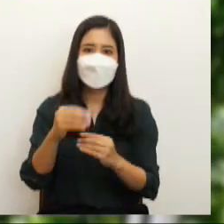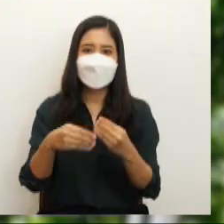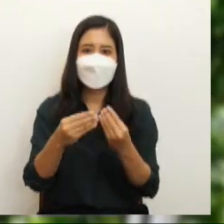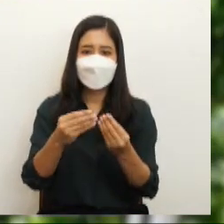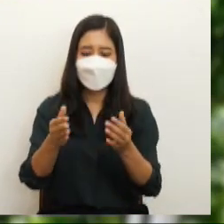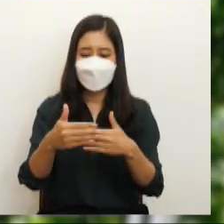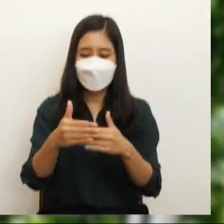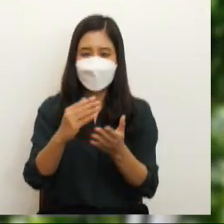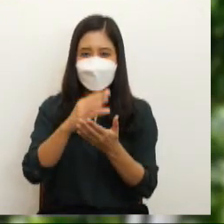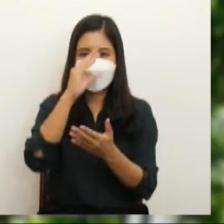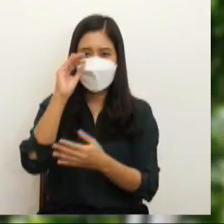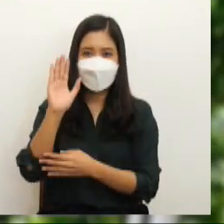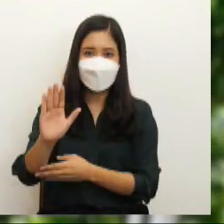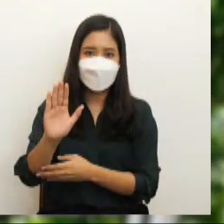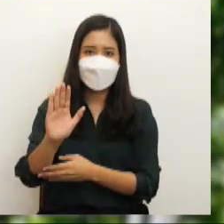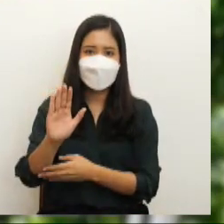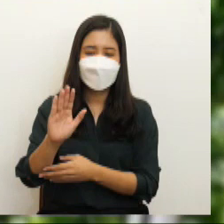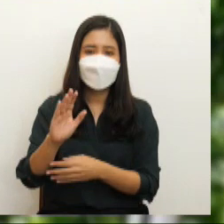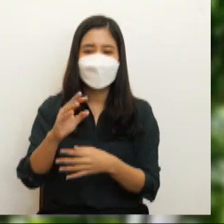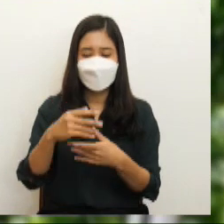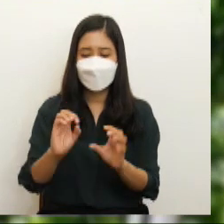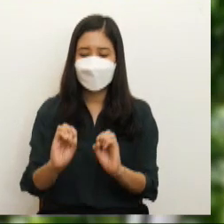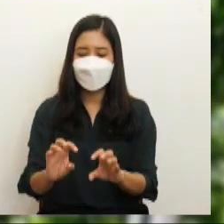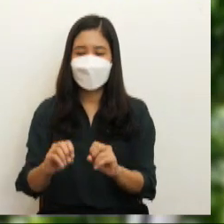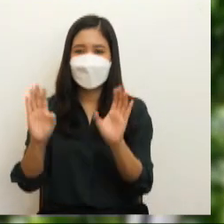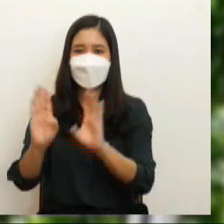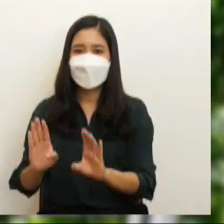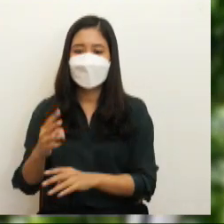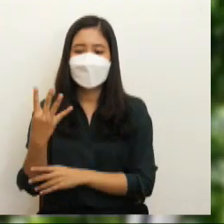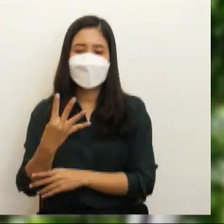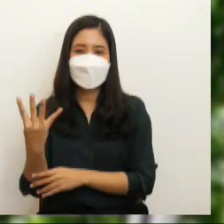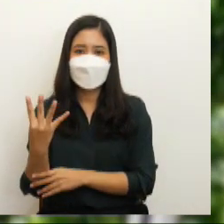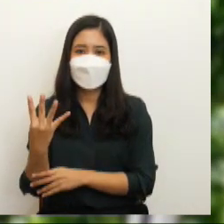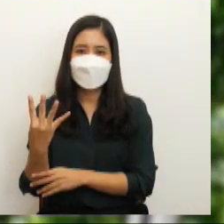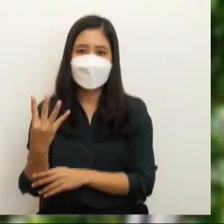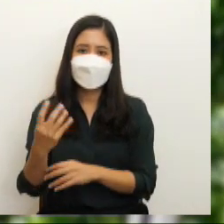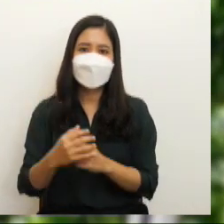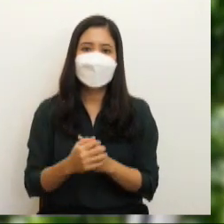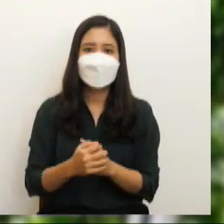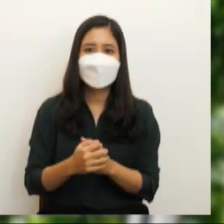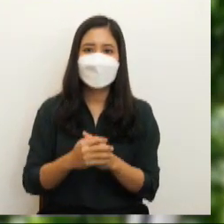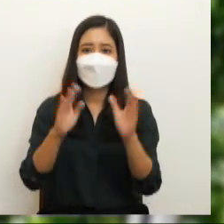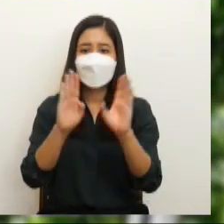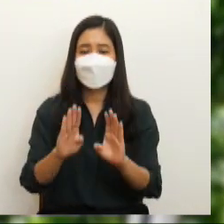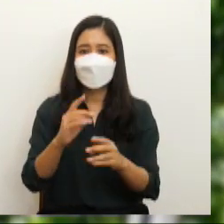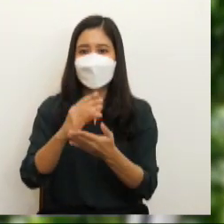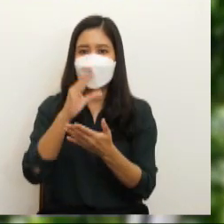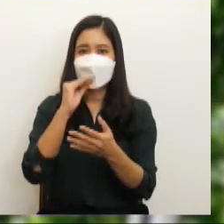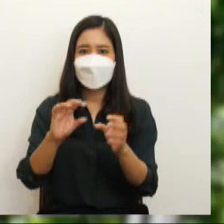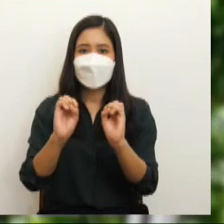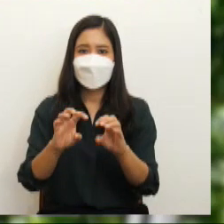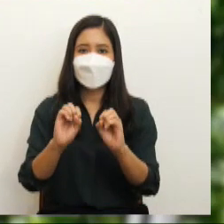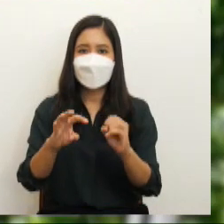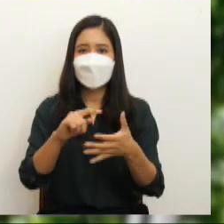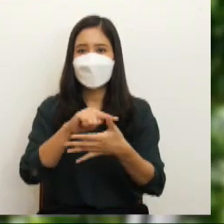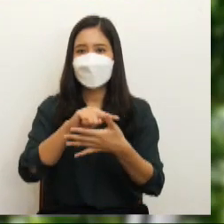ซต์แล้วก็เราก็ไปใช้4รูปแบบนะซึ่งเราได้เตรียมการเอาไว้แต่ต้นว่าในรูปแบบการเรียน5ประเภทนี้เราสามารถสลับ